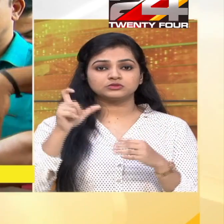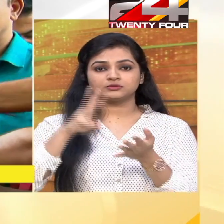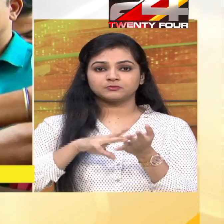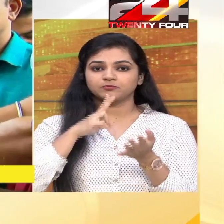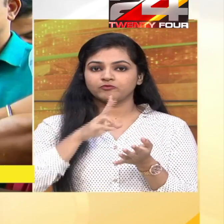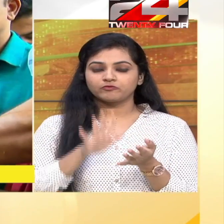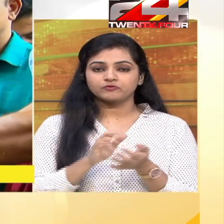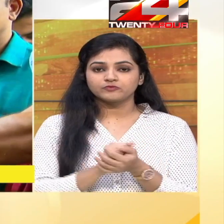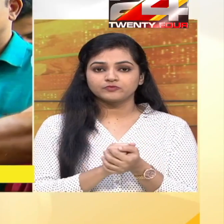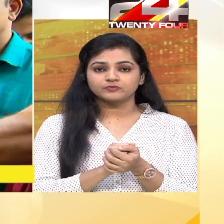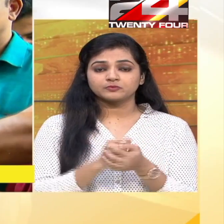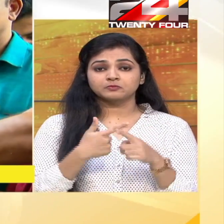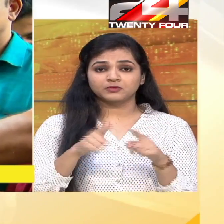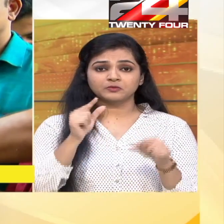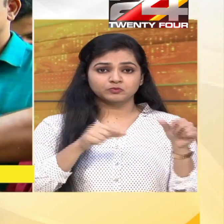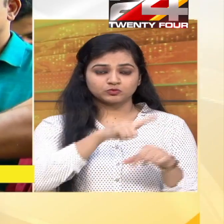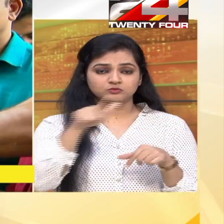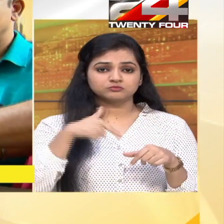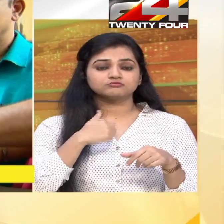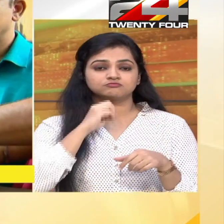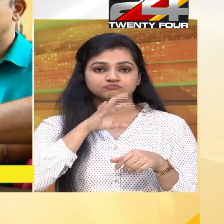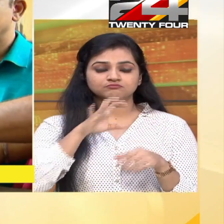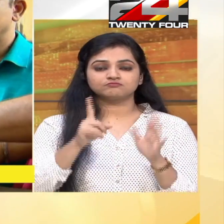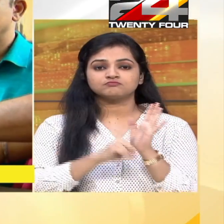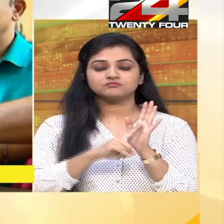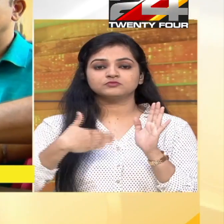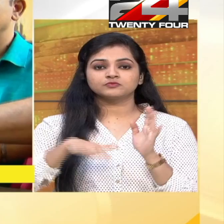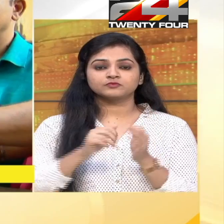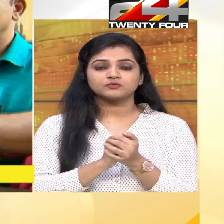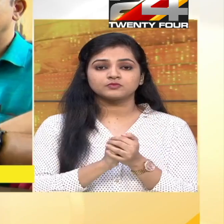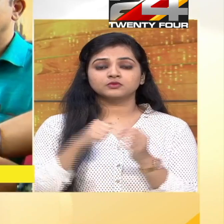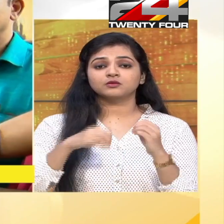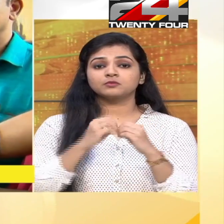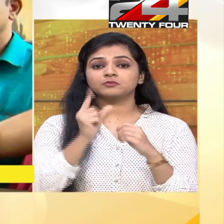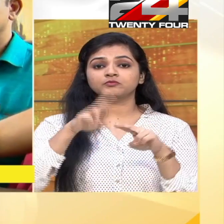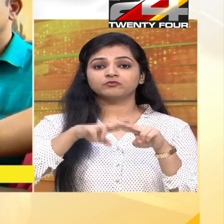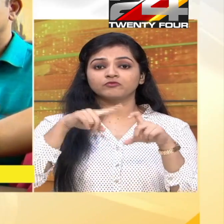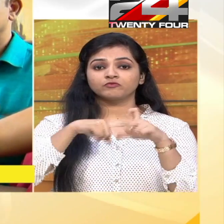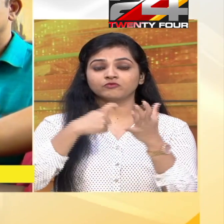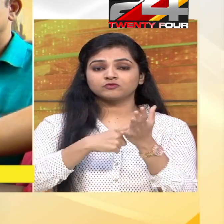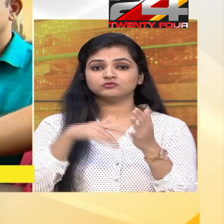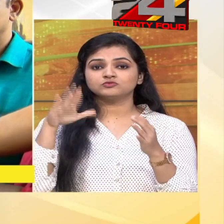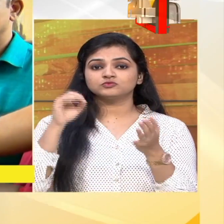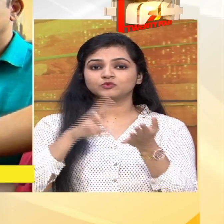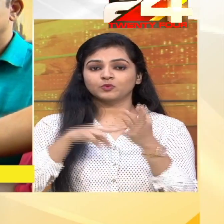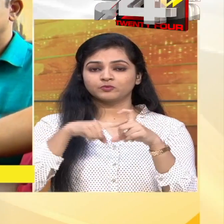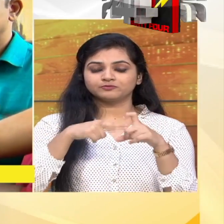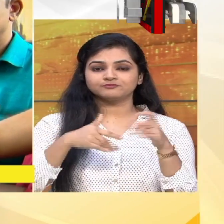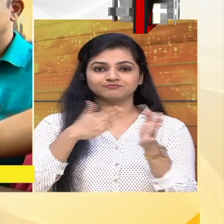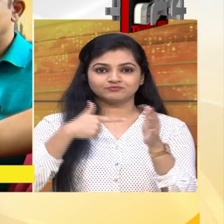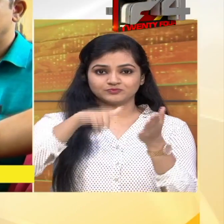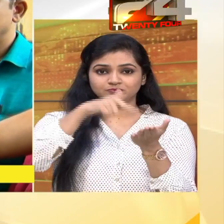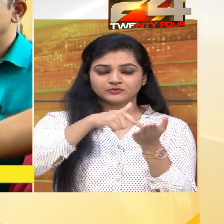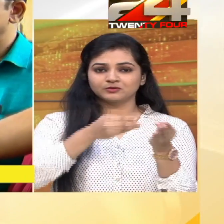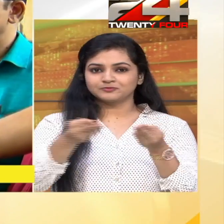ഇതൊന്ന് ഈ ആളുകളെയൊക്കെ ബോധ്യപ്പെടുത്തണം. ബഫർ സോണിലുള്ള ആളുകൾ എന്ത് ചെയ്യണം എന്നുള്ള കാര്യത്തിൽ ഇപ്പോഴും ഒരു തീരുമാനം